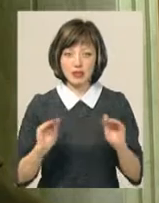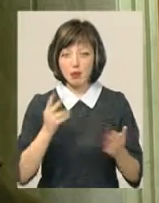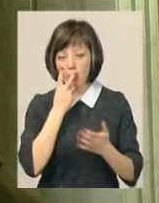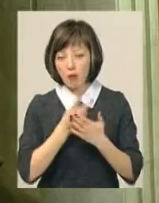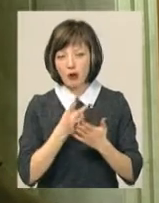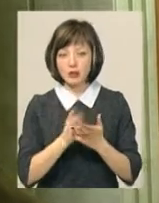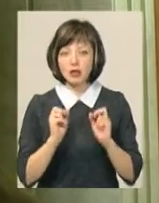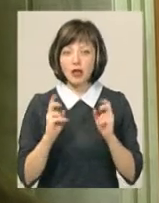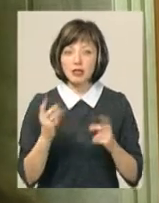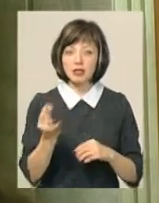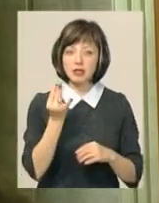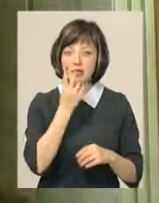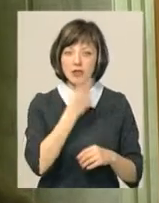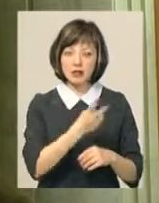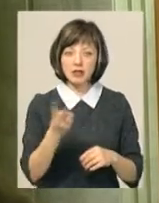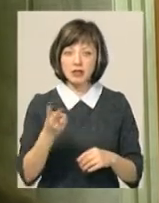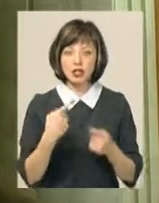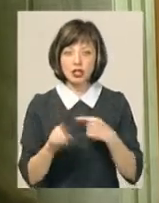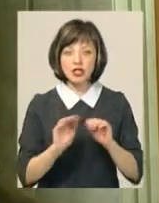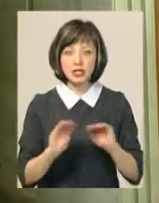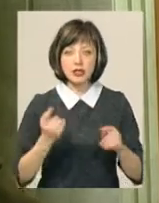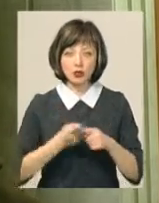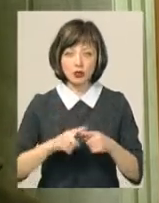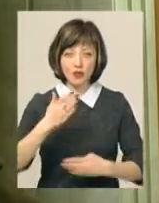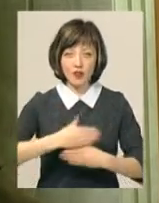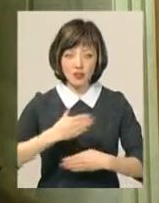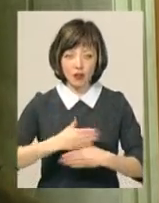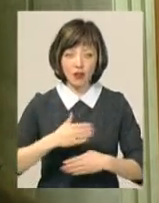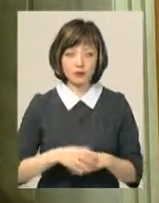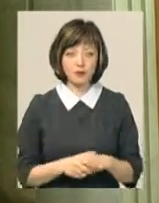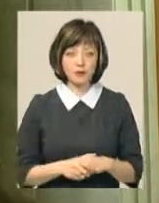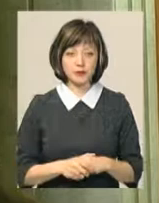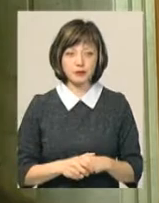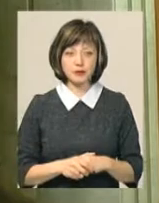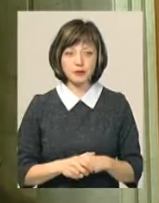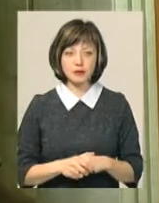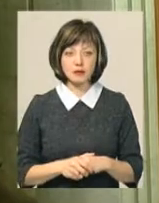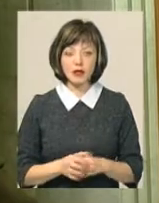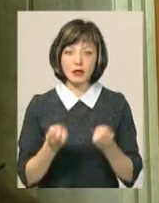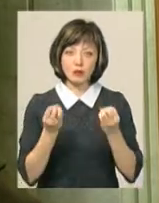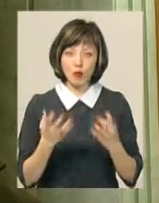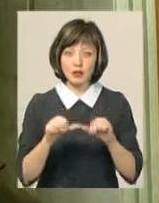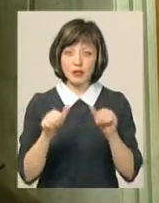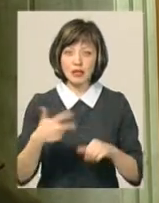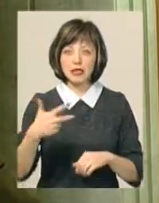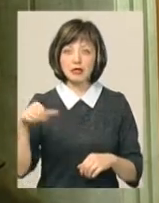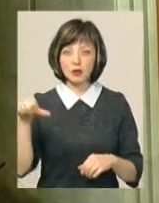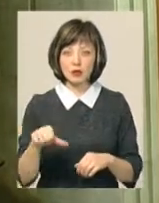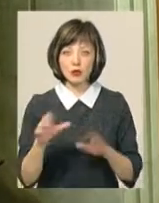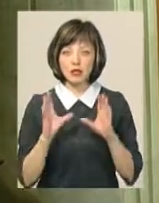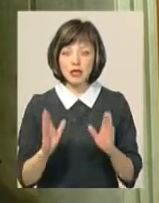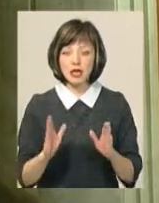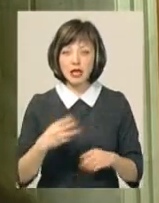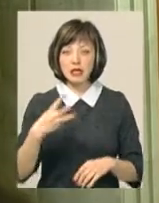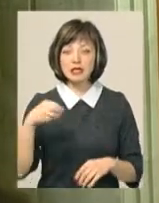побачили, як зацікавлено дивляться інші діти цю виставу. Там спрощений варіант тривав 30 хвилин всього, і за